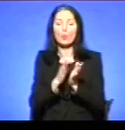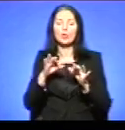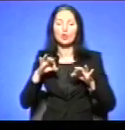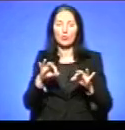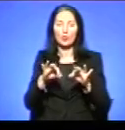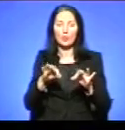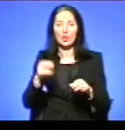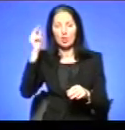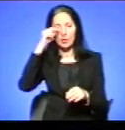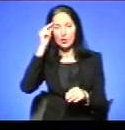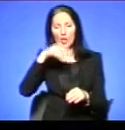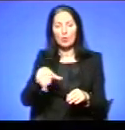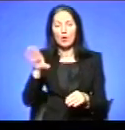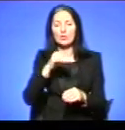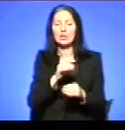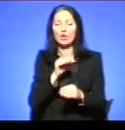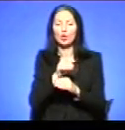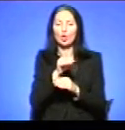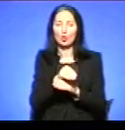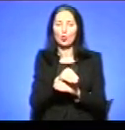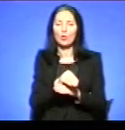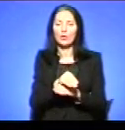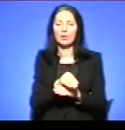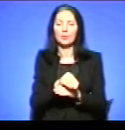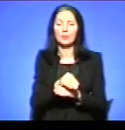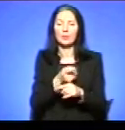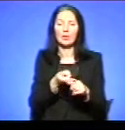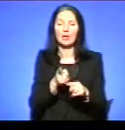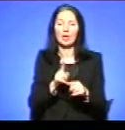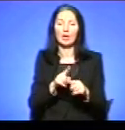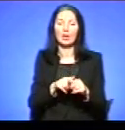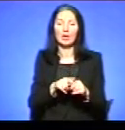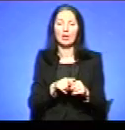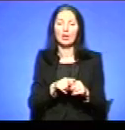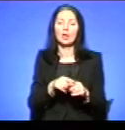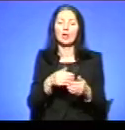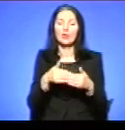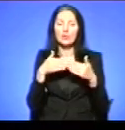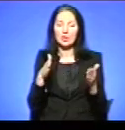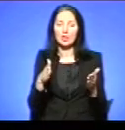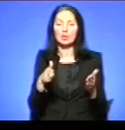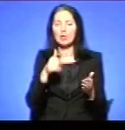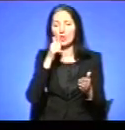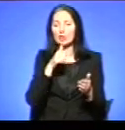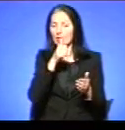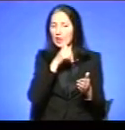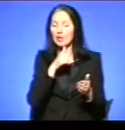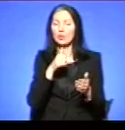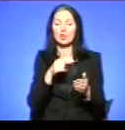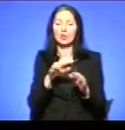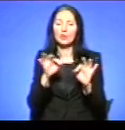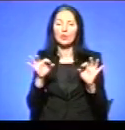автомобіль, вивчаємо всі додаткові, як і відкриті, так і скриті носії інформації, які нам дають